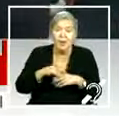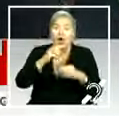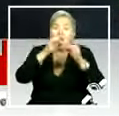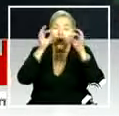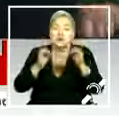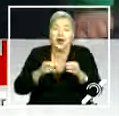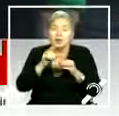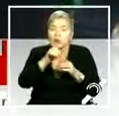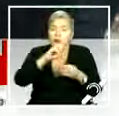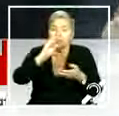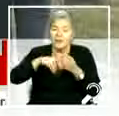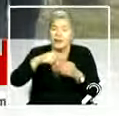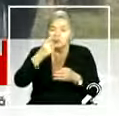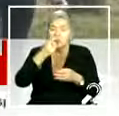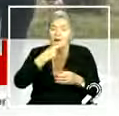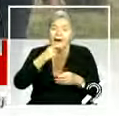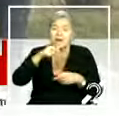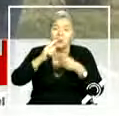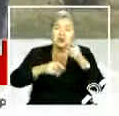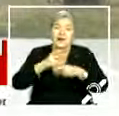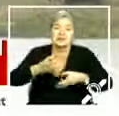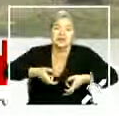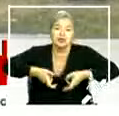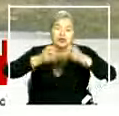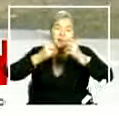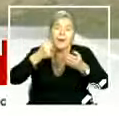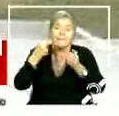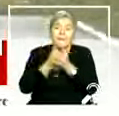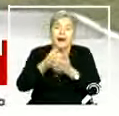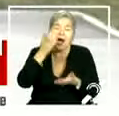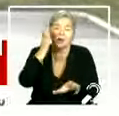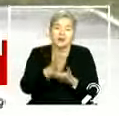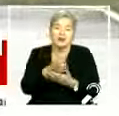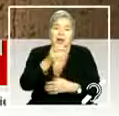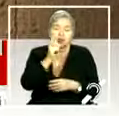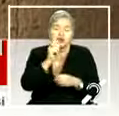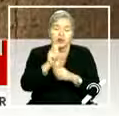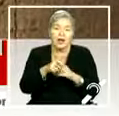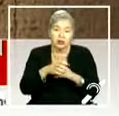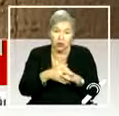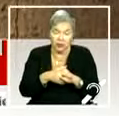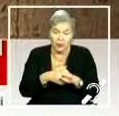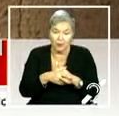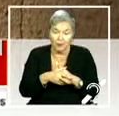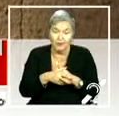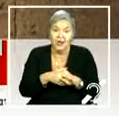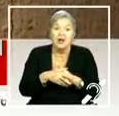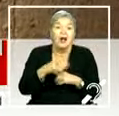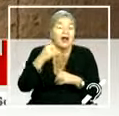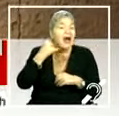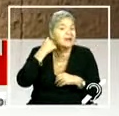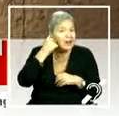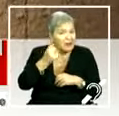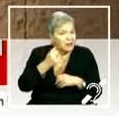semnat în urmă cu un an, va fi suspendat până la o decizie definitivă a instanței. Vă reamintim, la numărul de